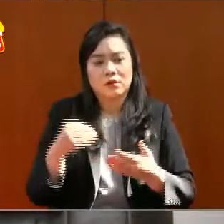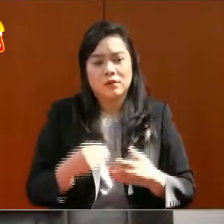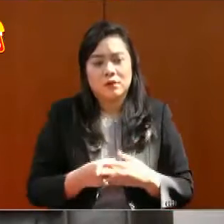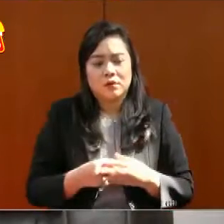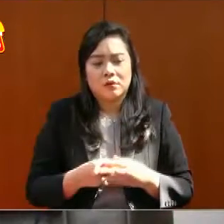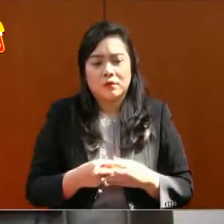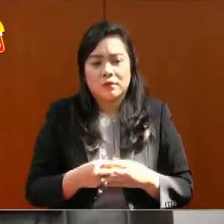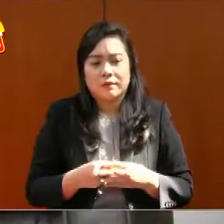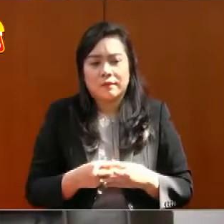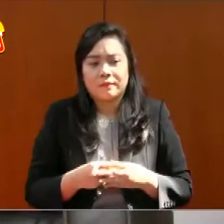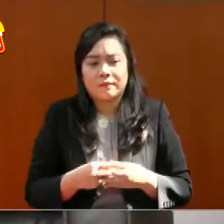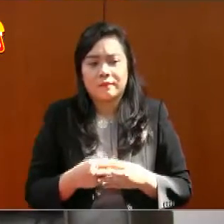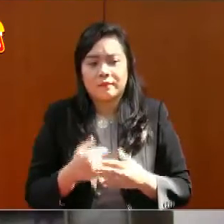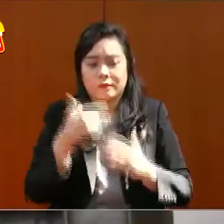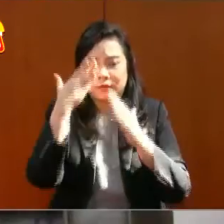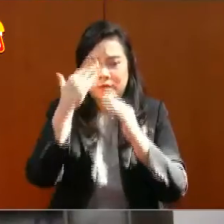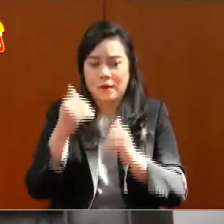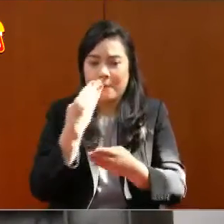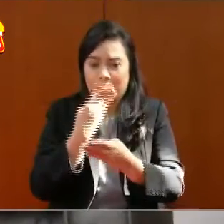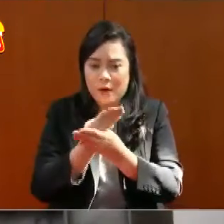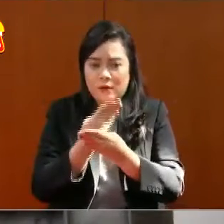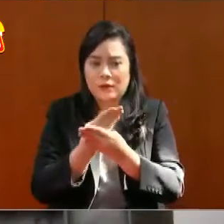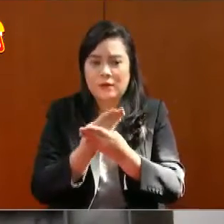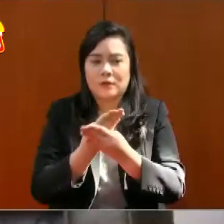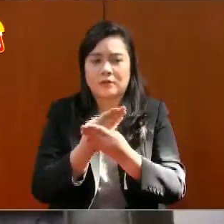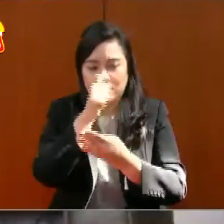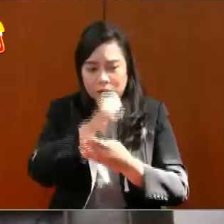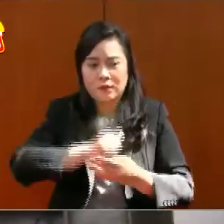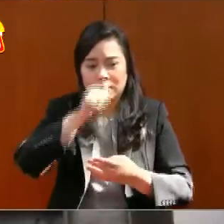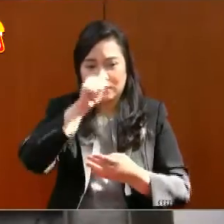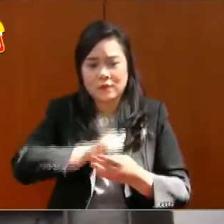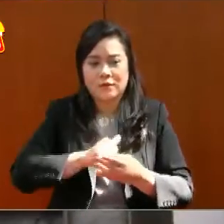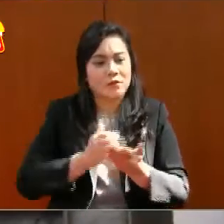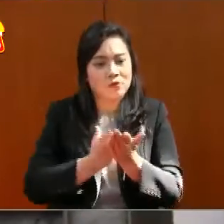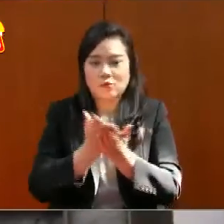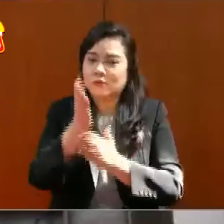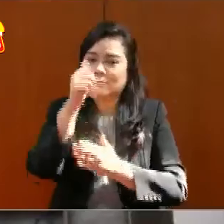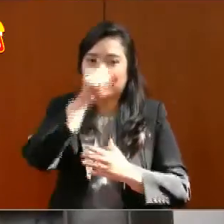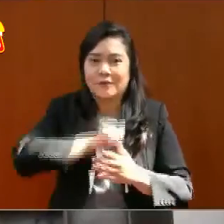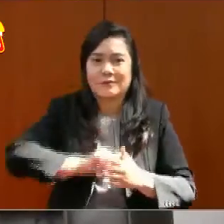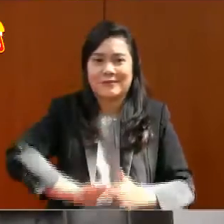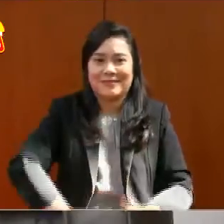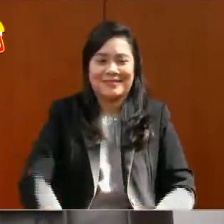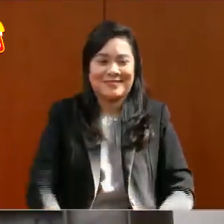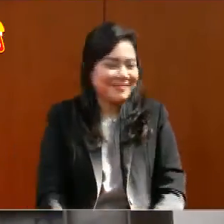yang buat banting bersabar dan seterusnya bersabar juga.